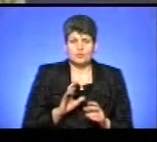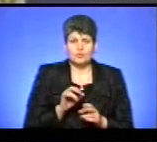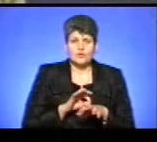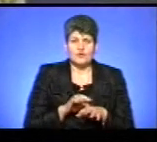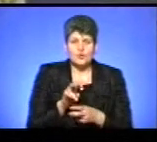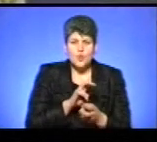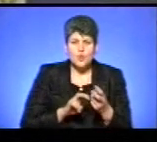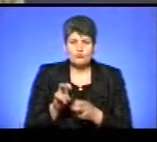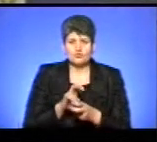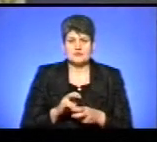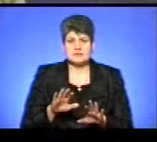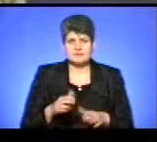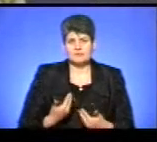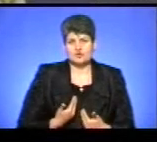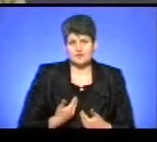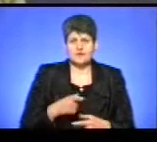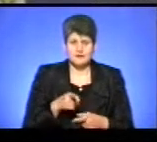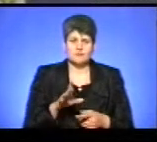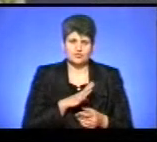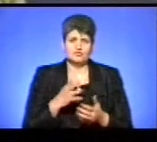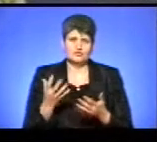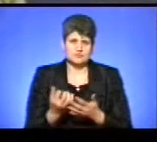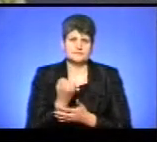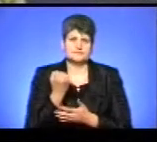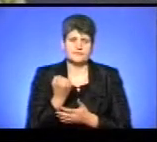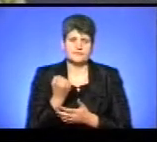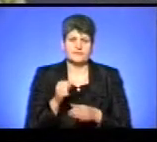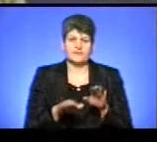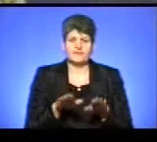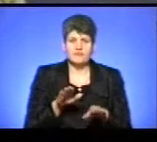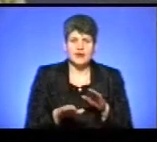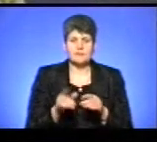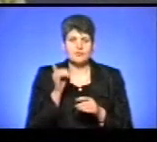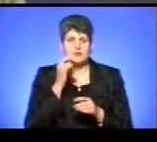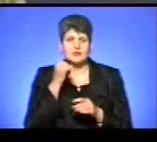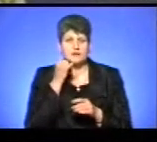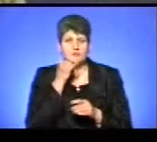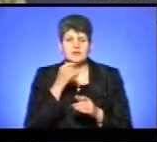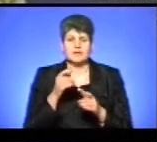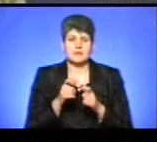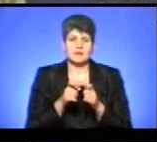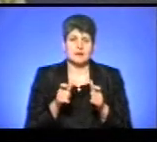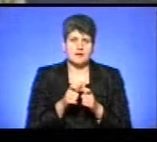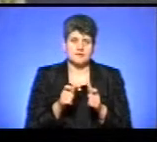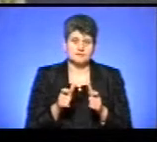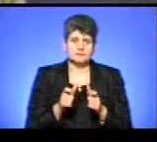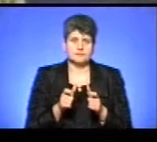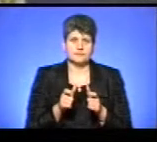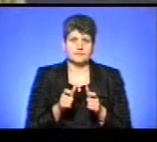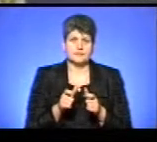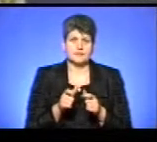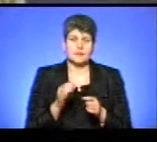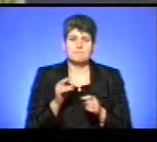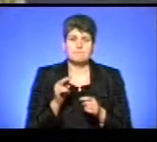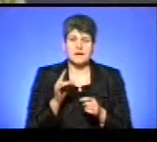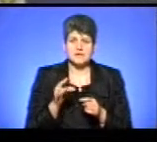місцем проживання даних фігурантів, в ході яких нами було виявлено та вилучено електронні ваги, мобільні телефони, банківські картки, пристрій для вживання наркотичного